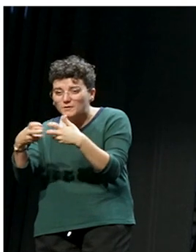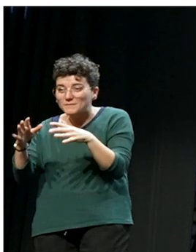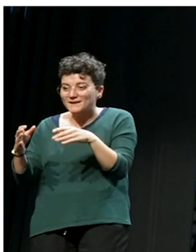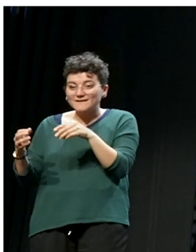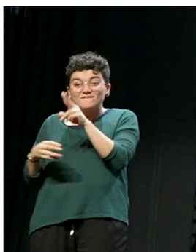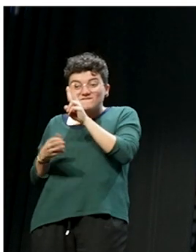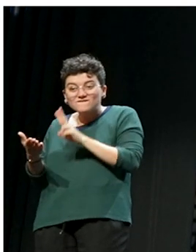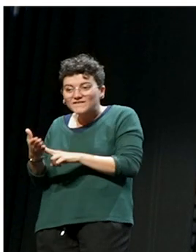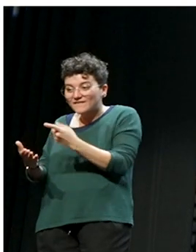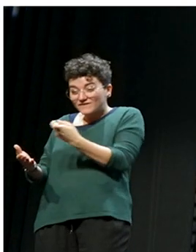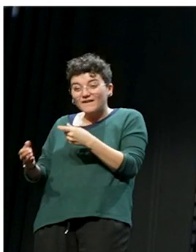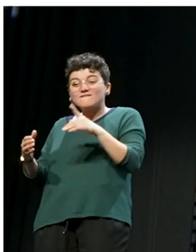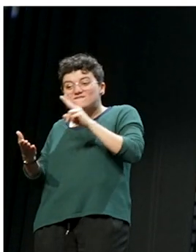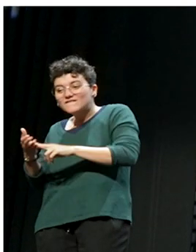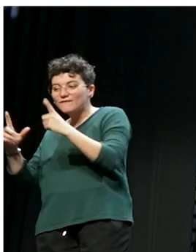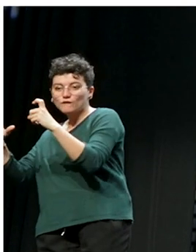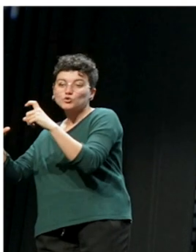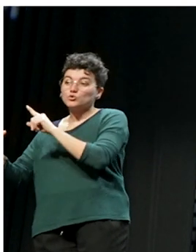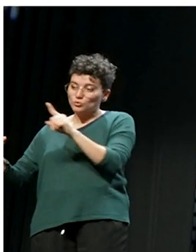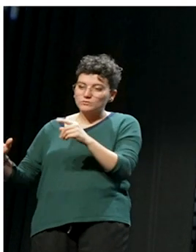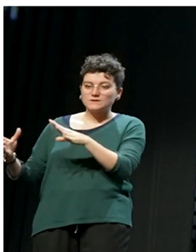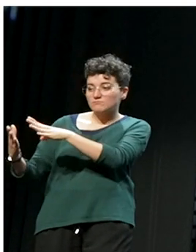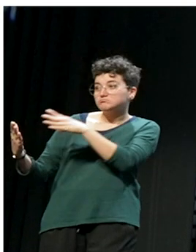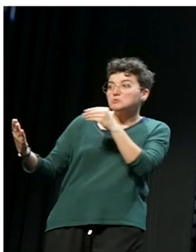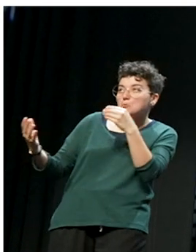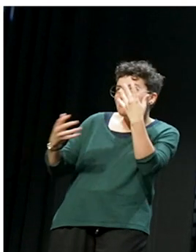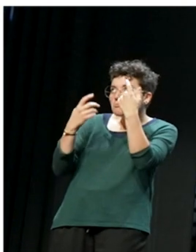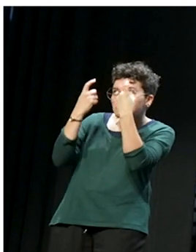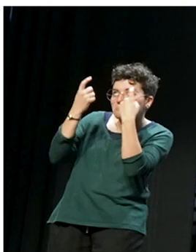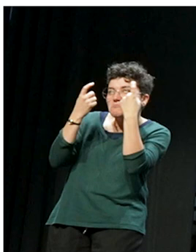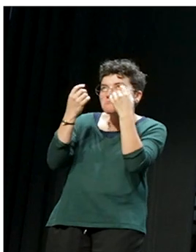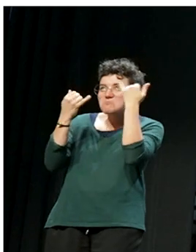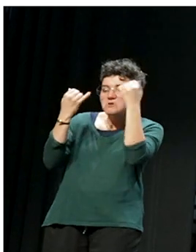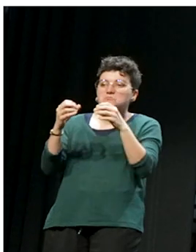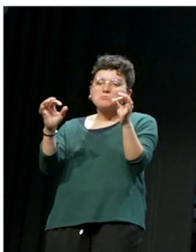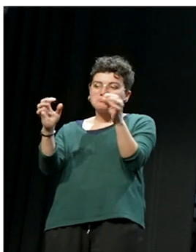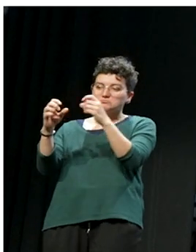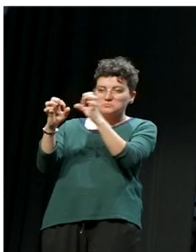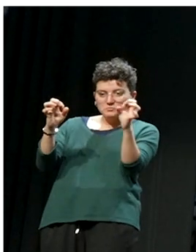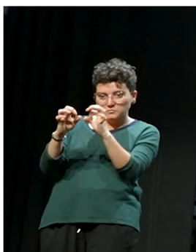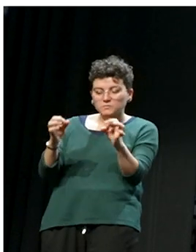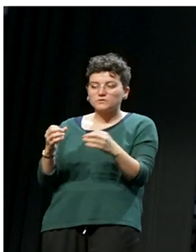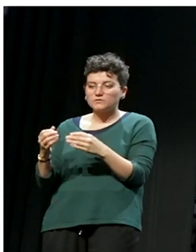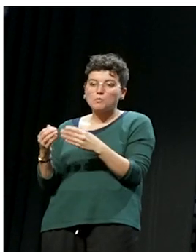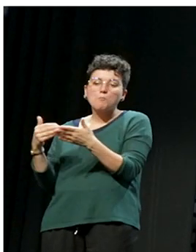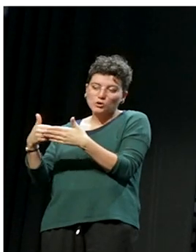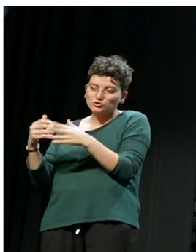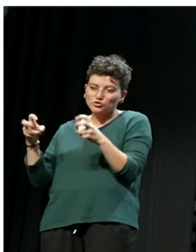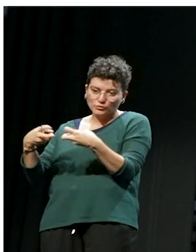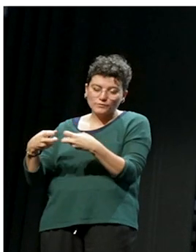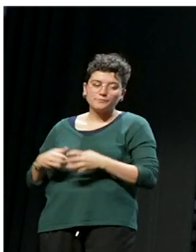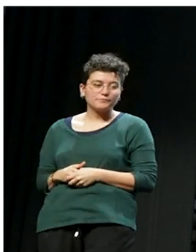d'accord? Et c'est intéressant parce que c'est le même, je sais plus comment ça s'appelle pour nous, vous savez, quand on voit des dessins dans les nuages, la paradélie, je crois,